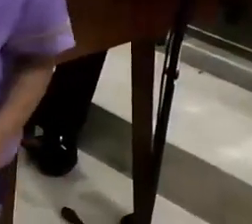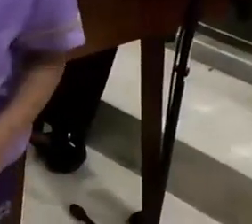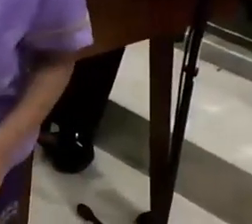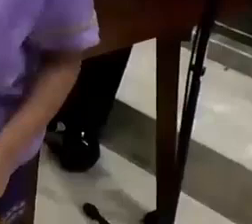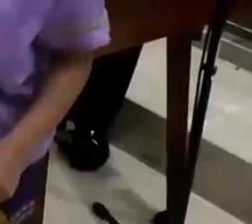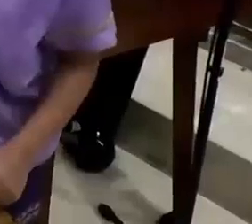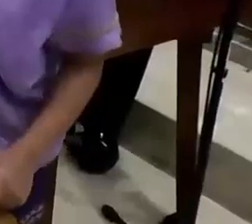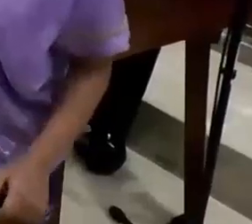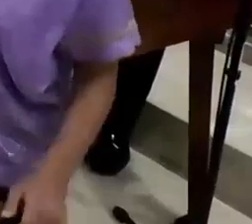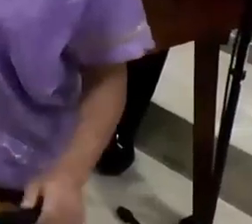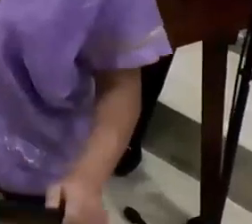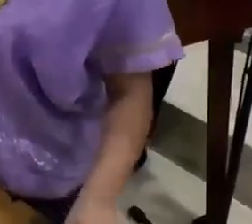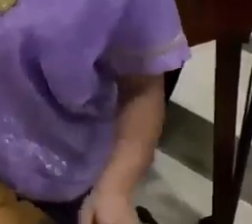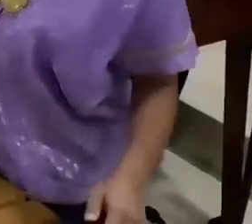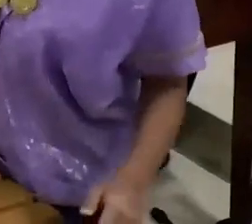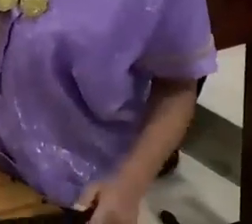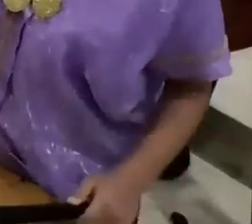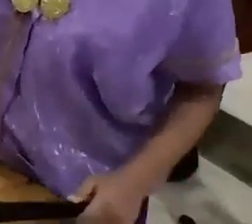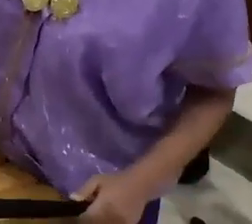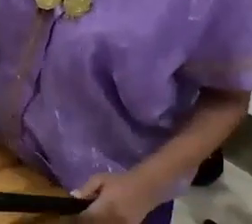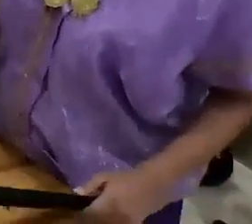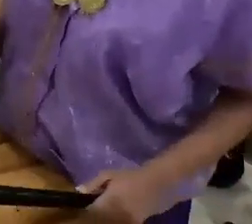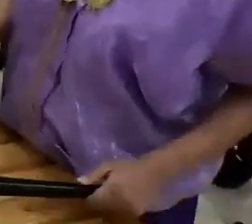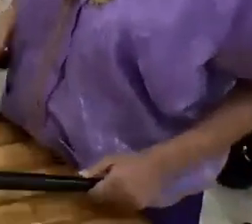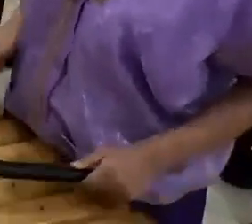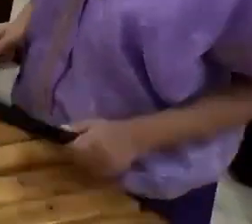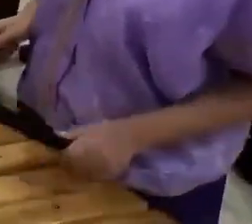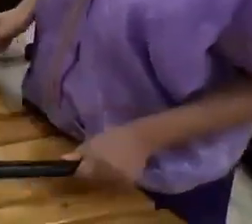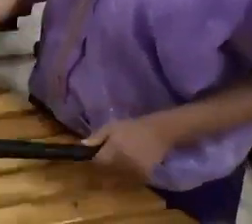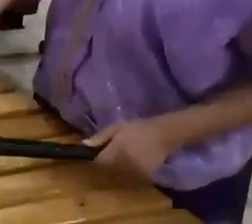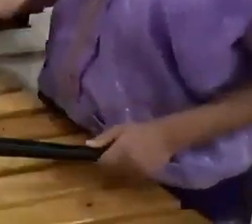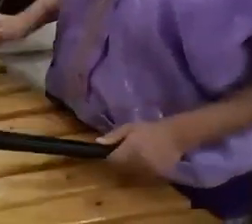Saya jemput jemaat untuk bangkit berdiri.